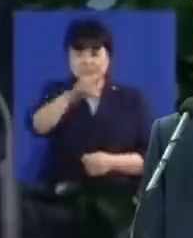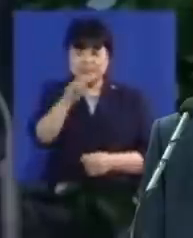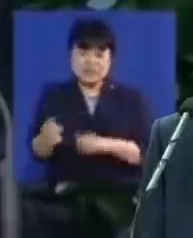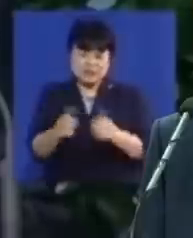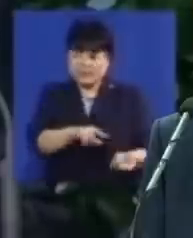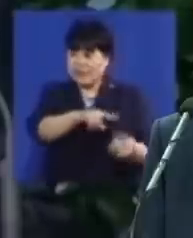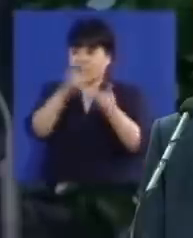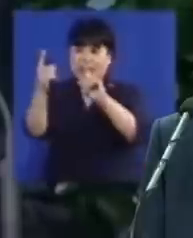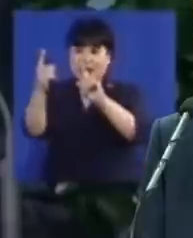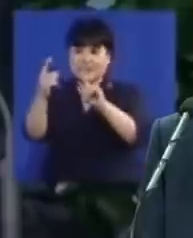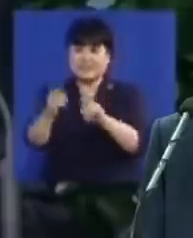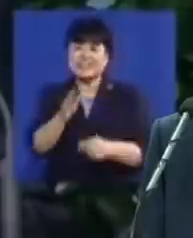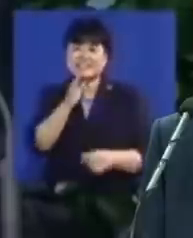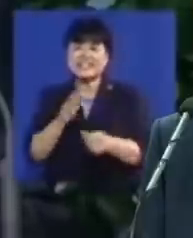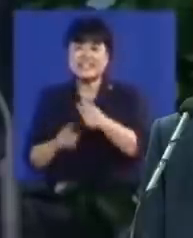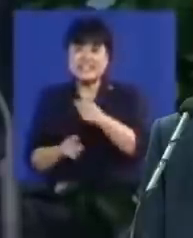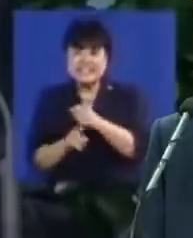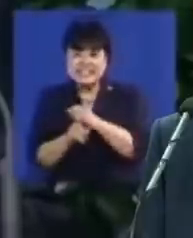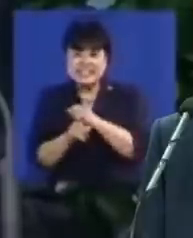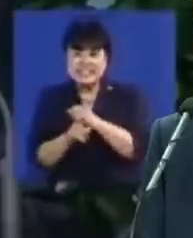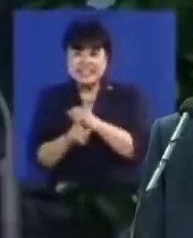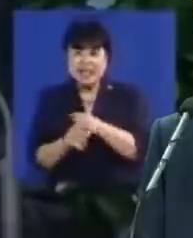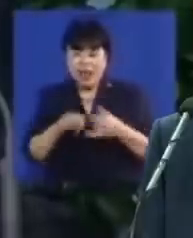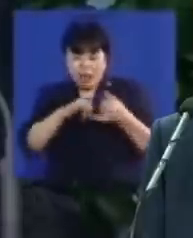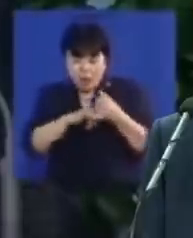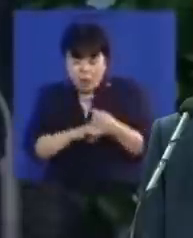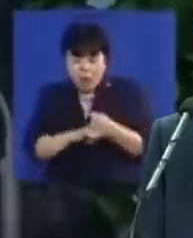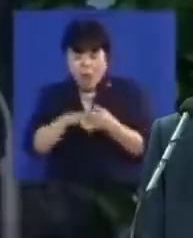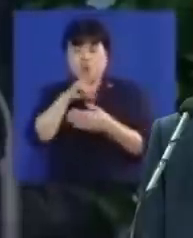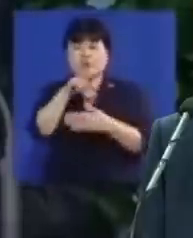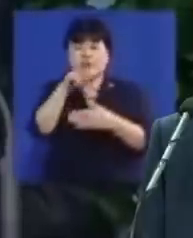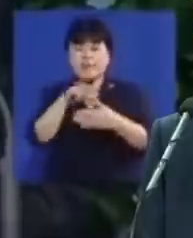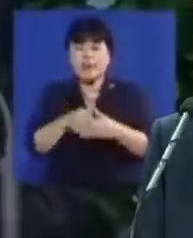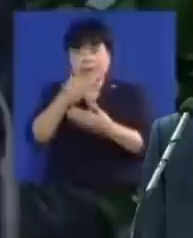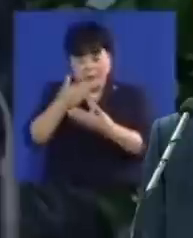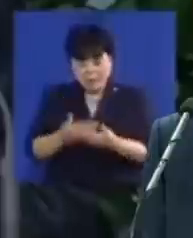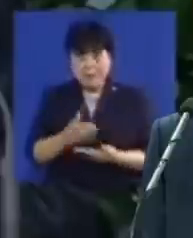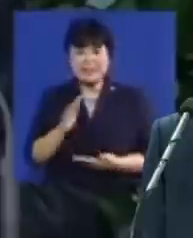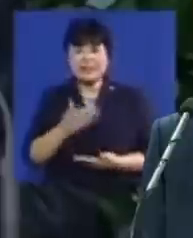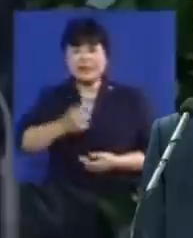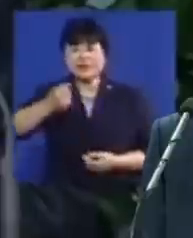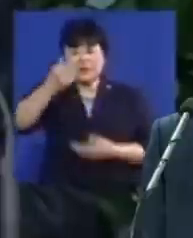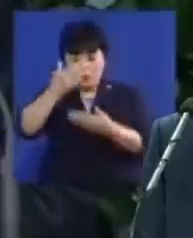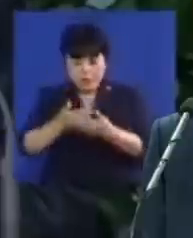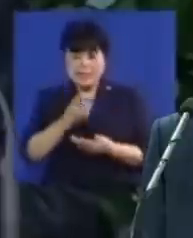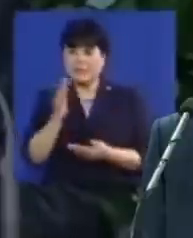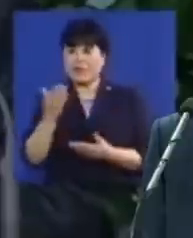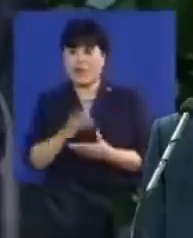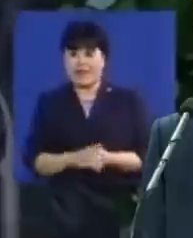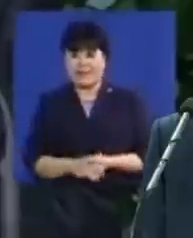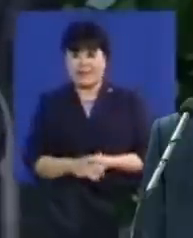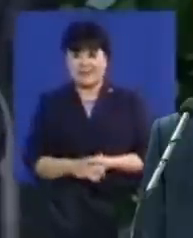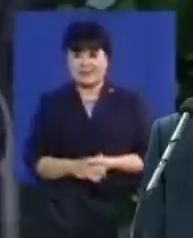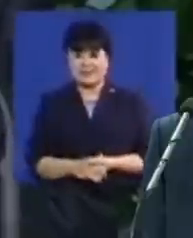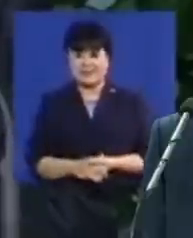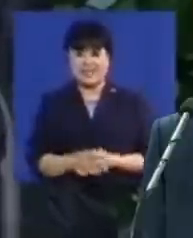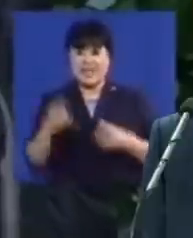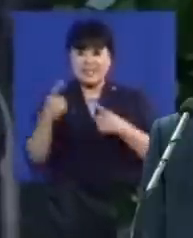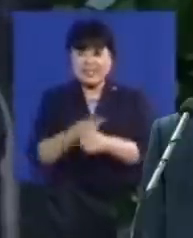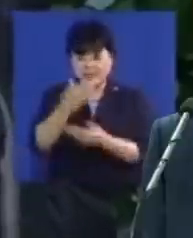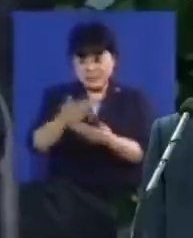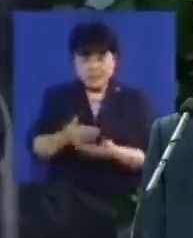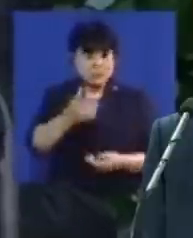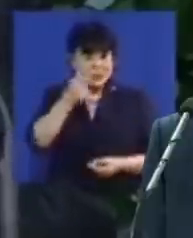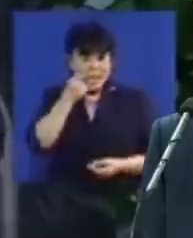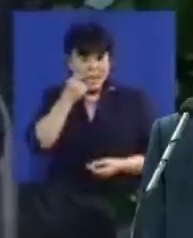죽었다가 부활하신 이 진리는 우리가 꼭 우리 마음속에 받아들여야 내 것으로 받아들이지 대신 받아들일